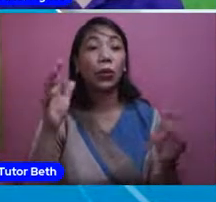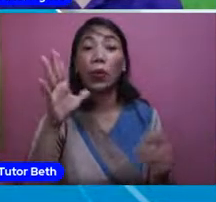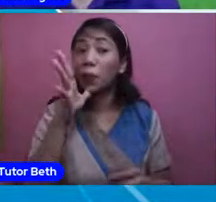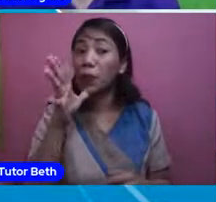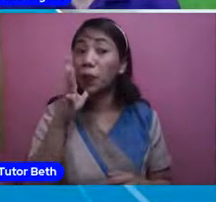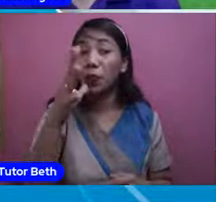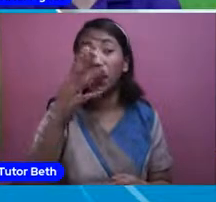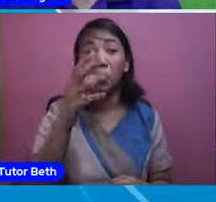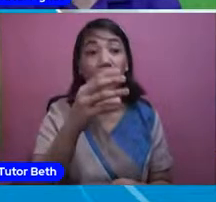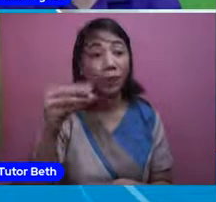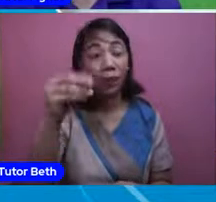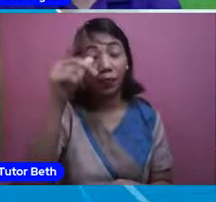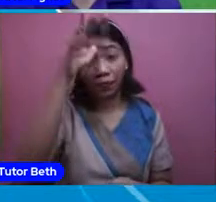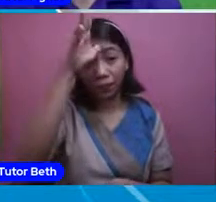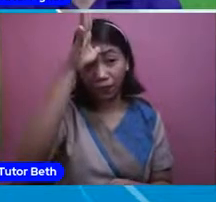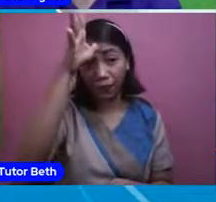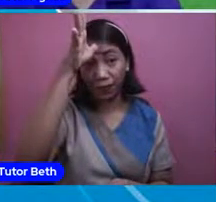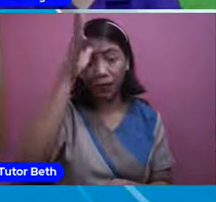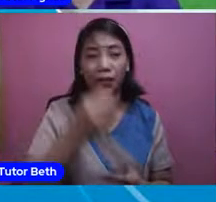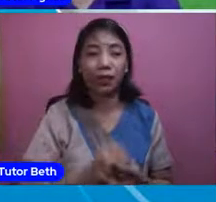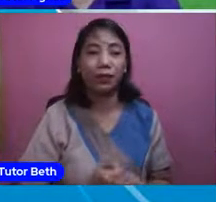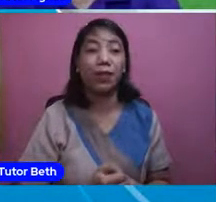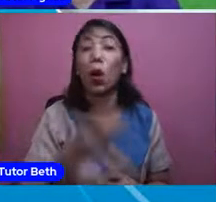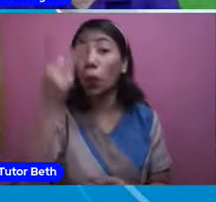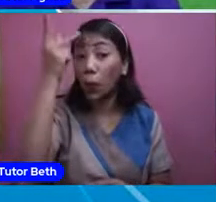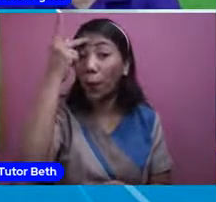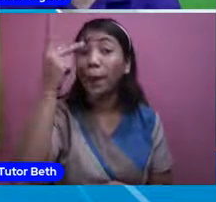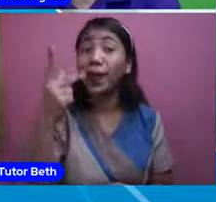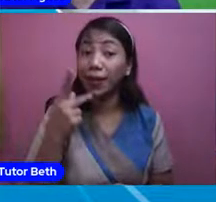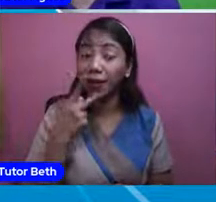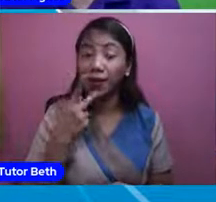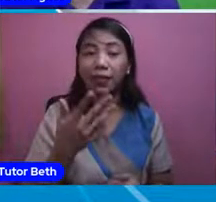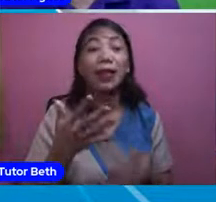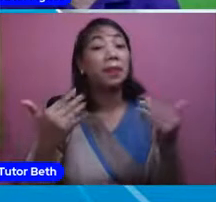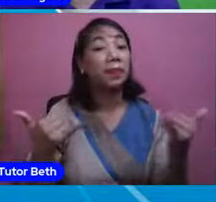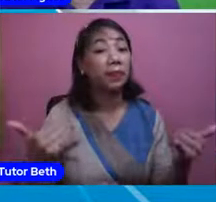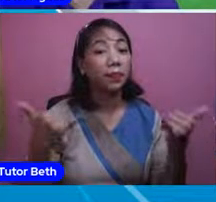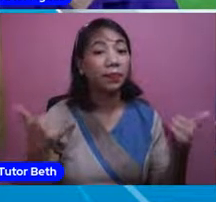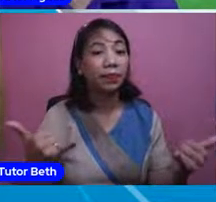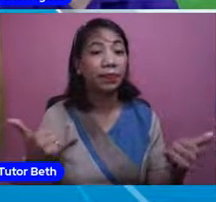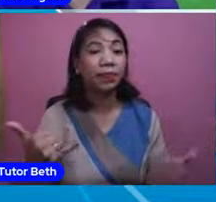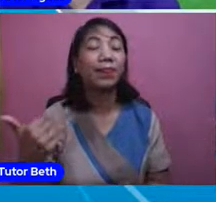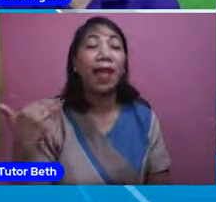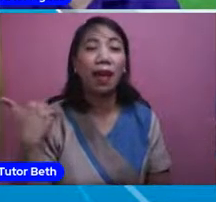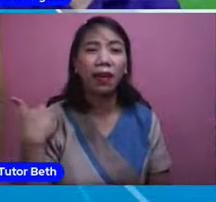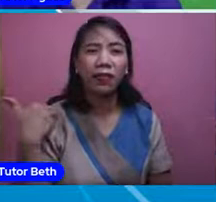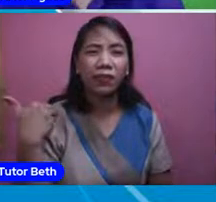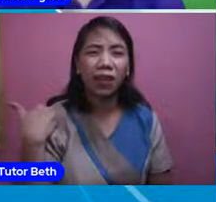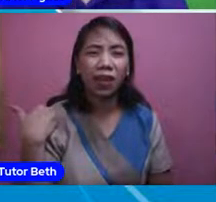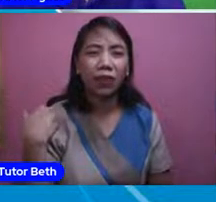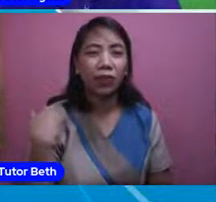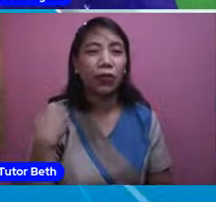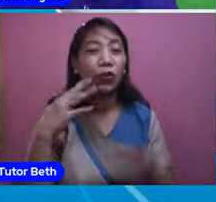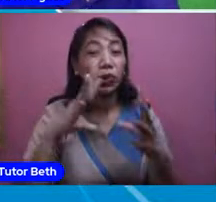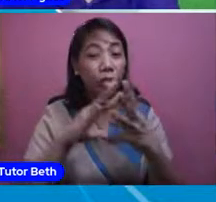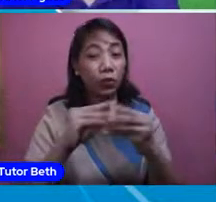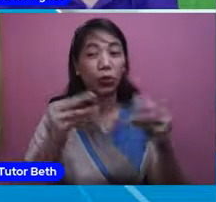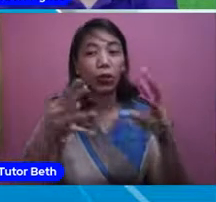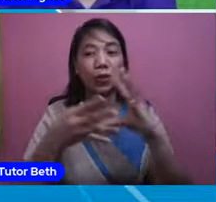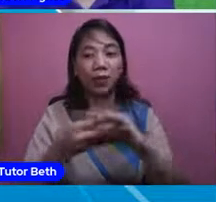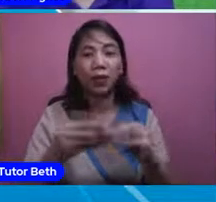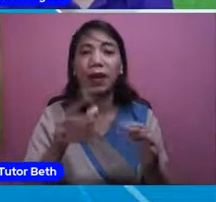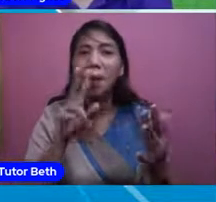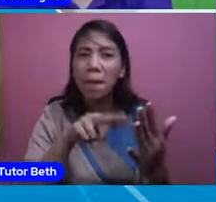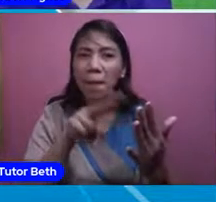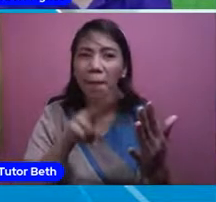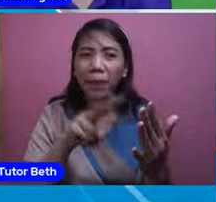Okay, naintindihan ba? So, ngayong araw, meron tayong isang kwentong babasahin. ito